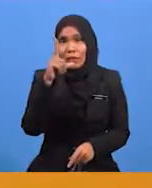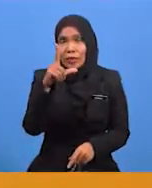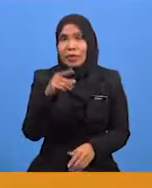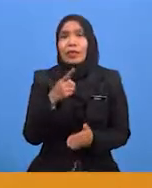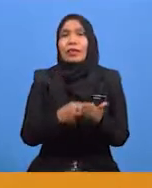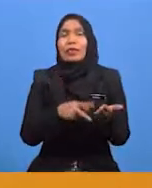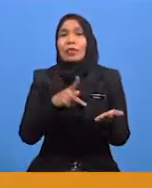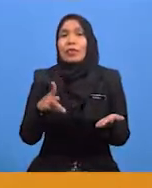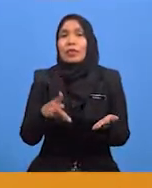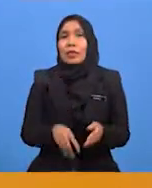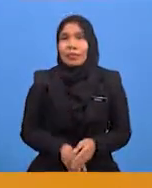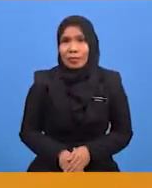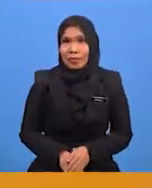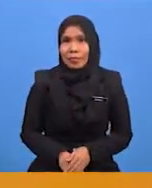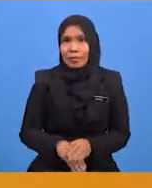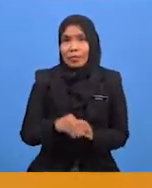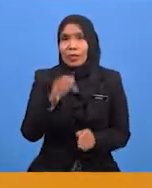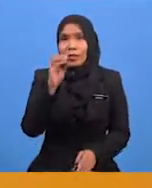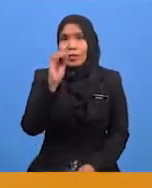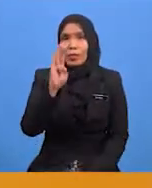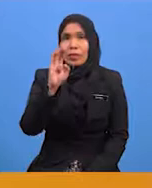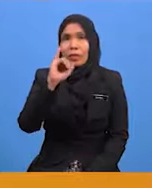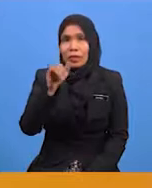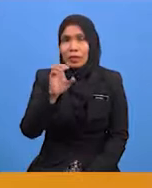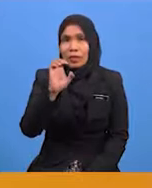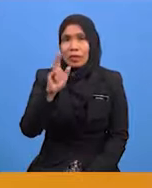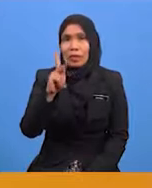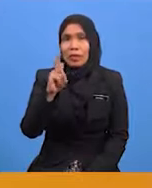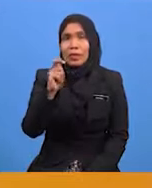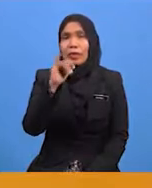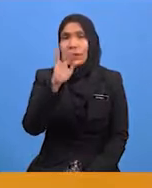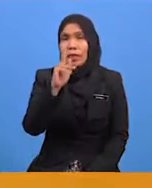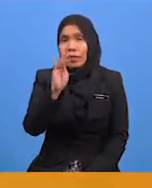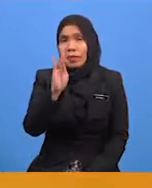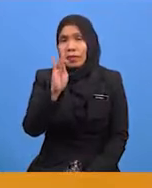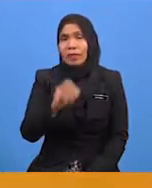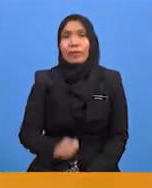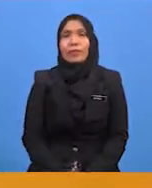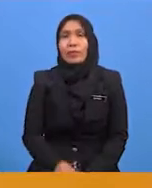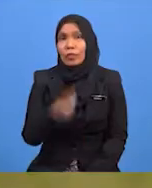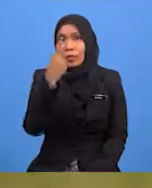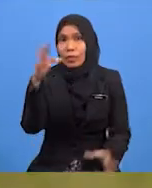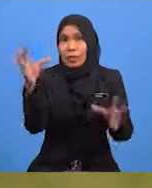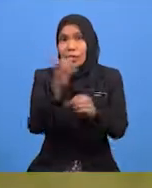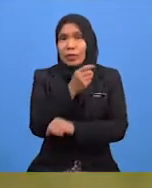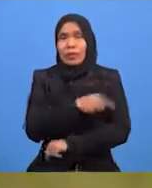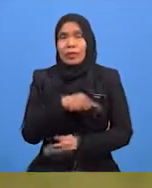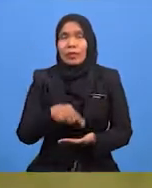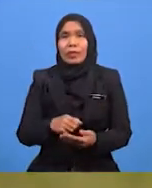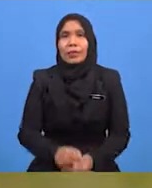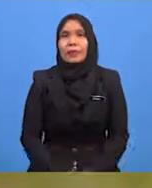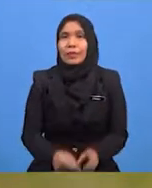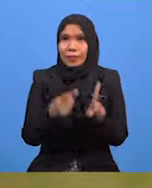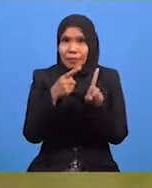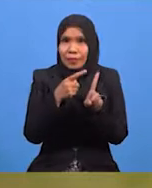apakah objektif pelajaran yang perlu kamu capai pada hari ini. Objektif yang